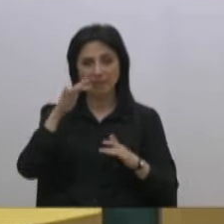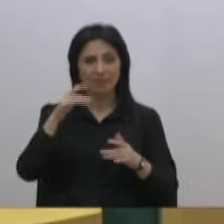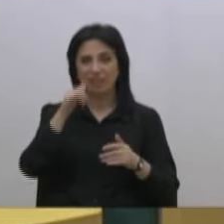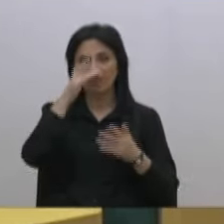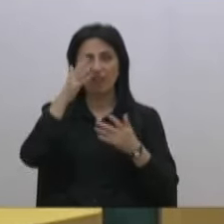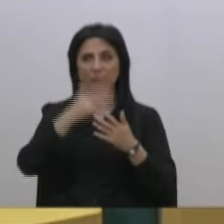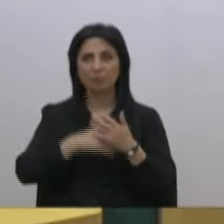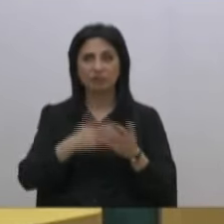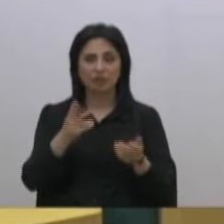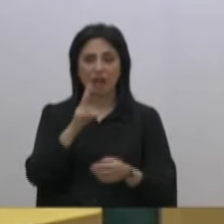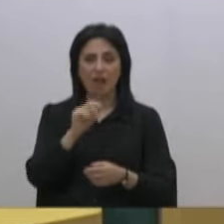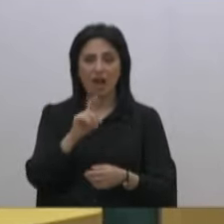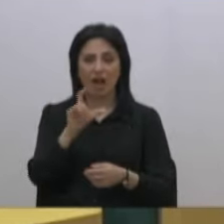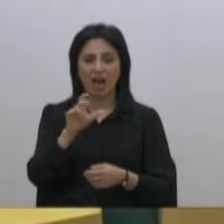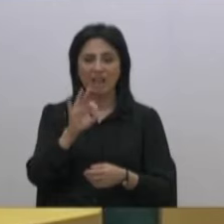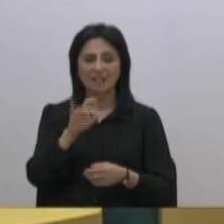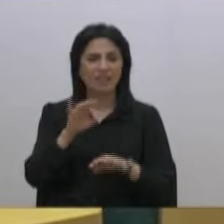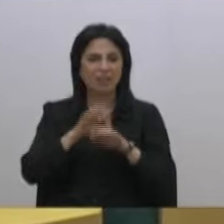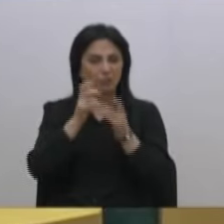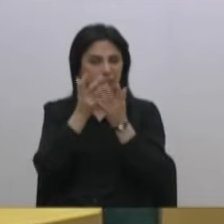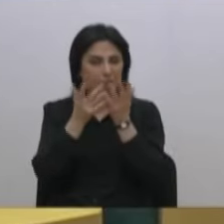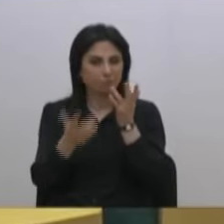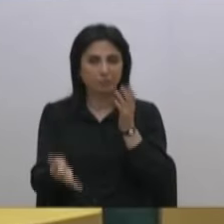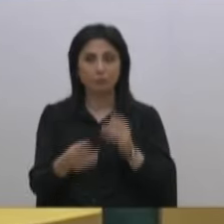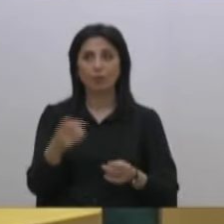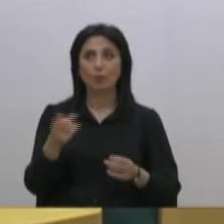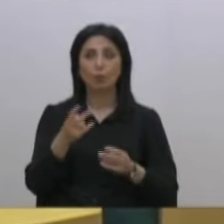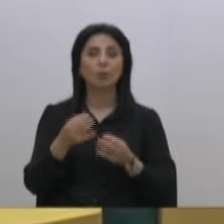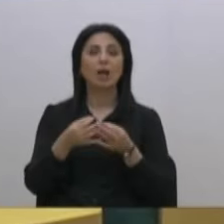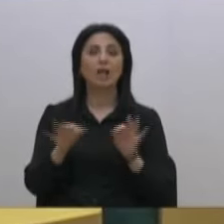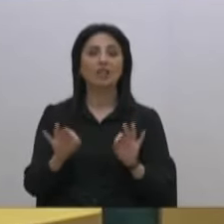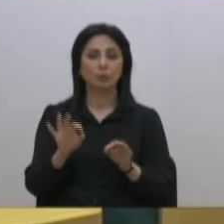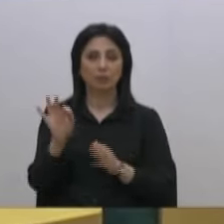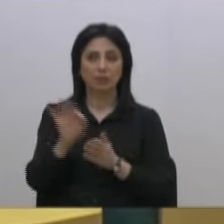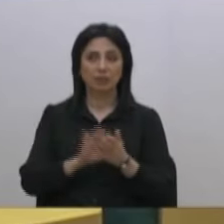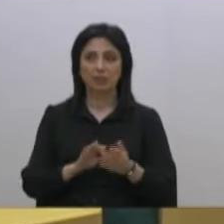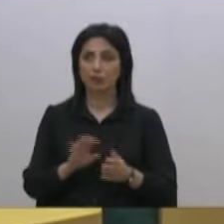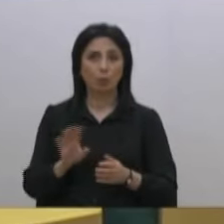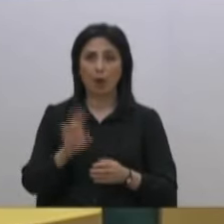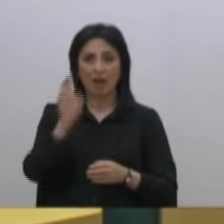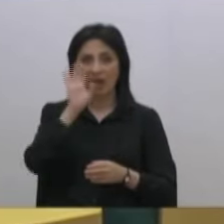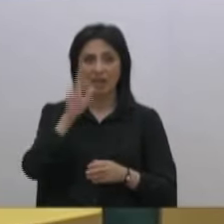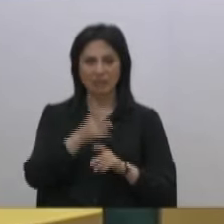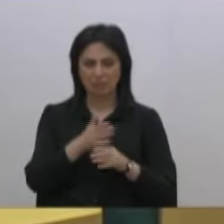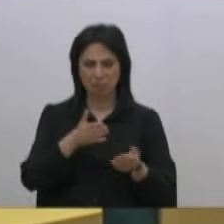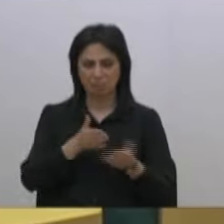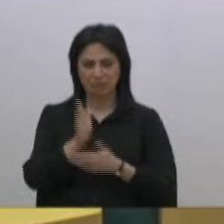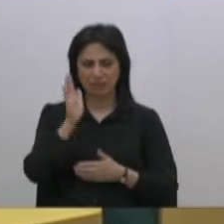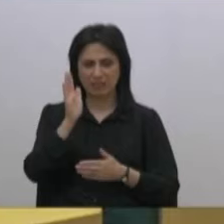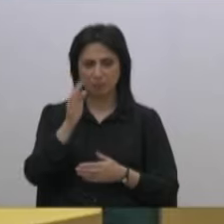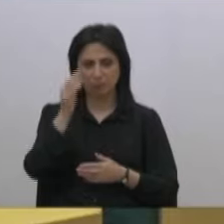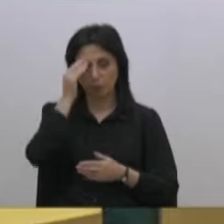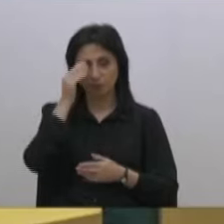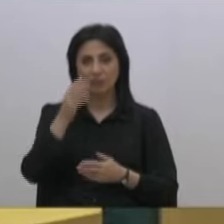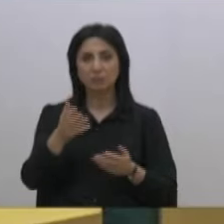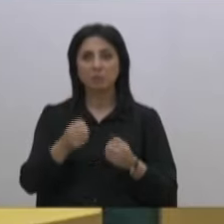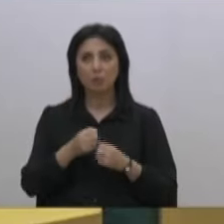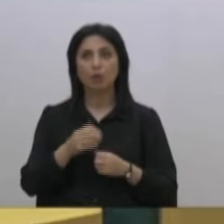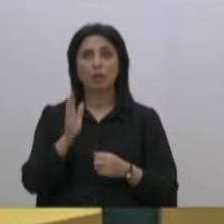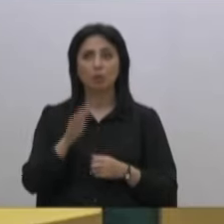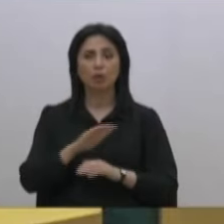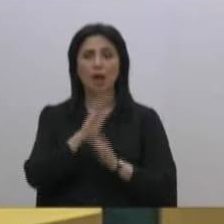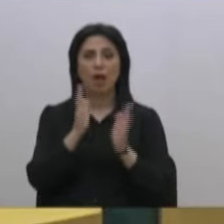ჩამოთლეღა, კახექსია და კიდე რა დაავადებები ჰქონდა და თურმე უნდა გაეთავისუფლებინა სასწრაფოდ. რო არა, სახელმწიფოს ძალიან პრინციპული პოზიცია მიღებული